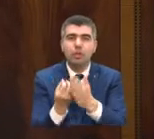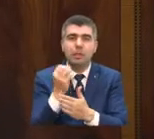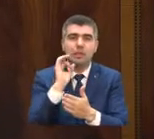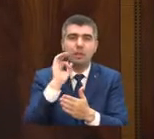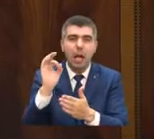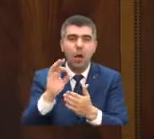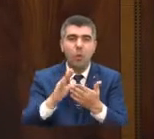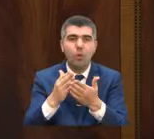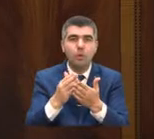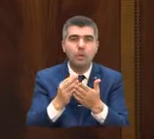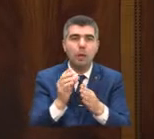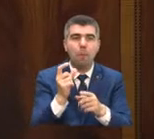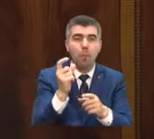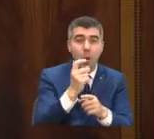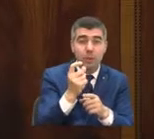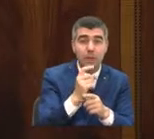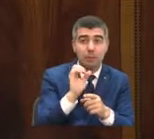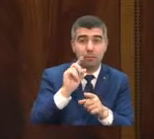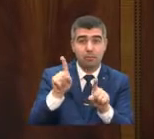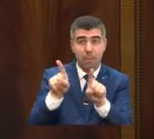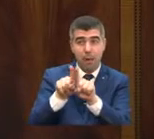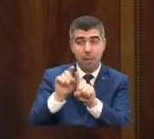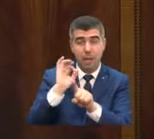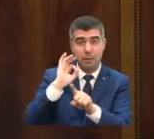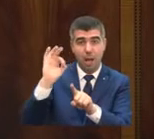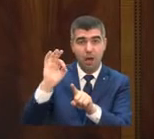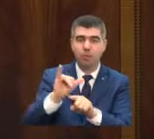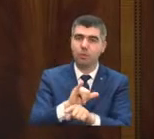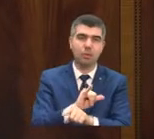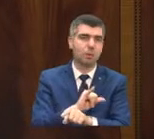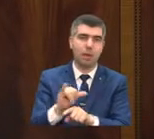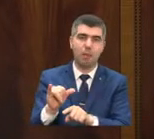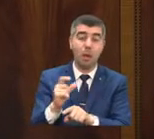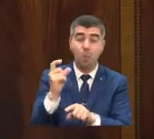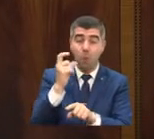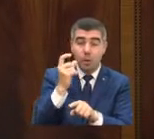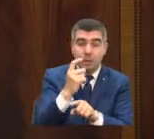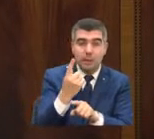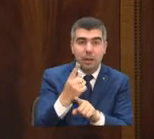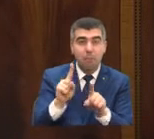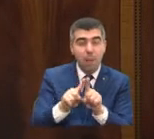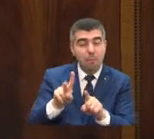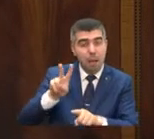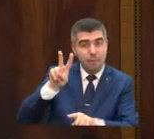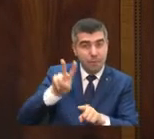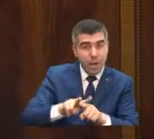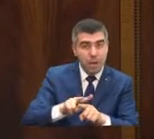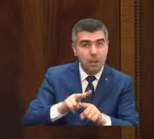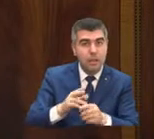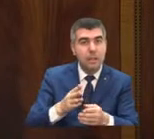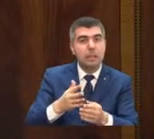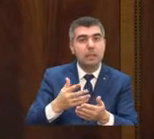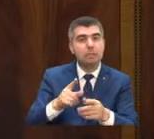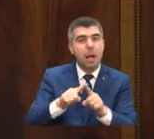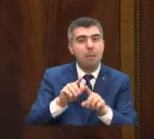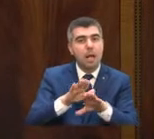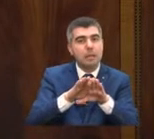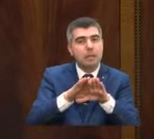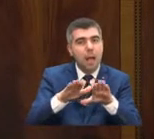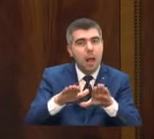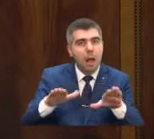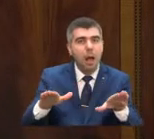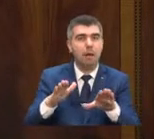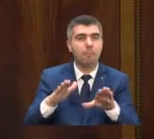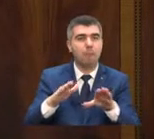وقيمنا المستمدة من تعاليم ديننا الحنيف والمبنية أساساً على روح التسامح والانفتاح وعلى الفكر الوسط المعتدل. من